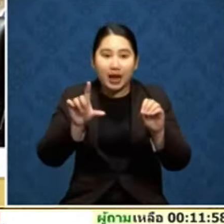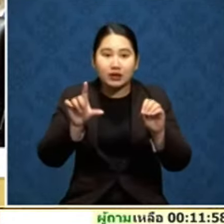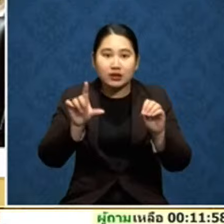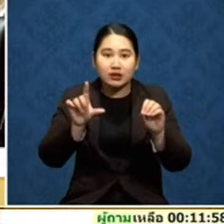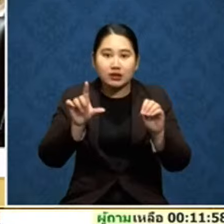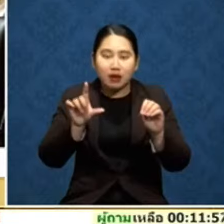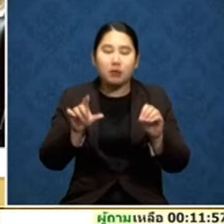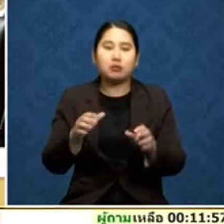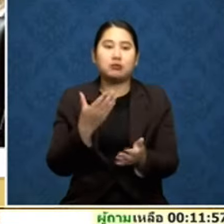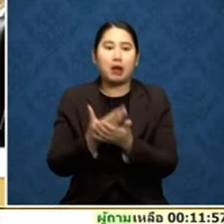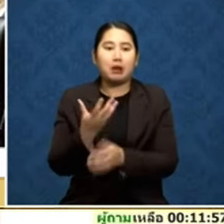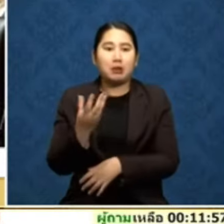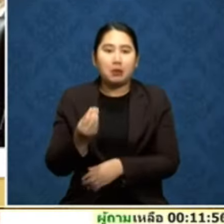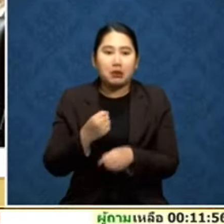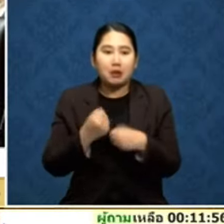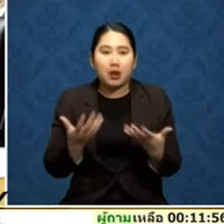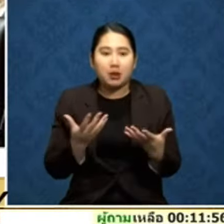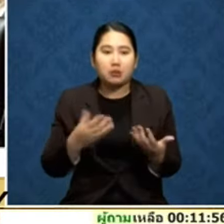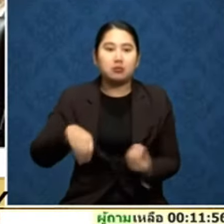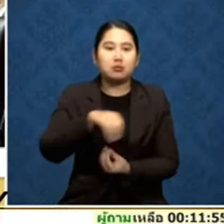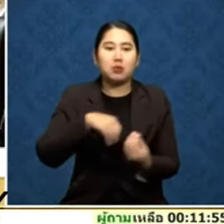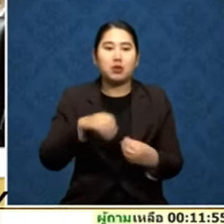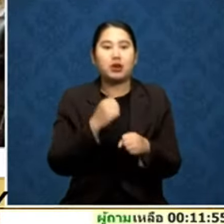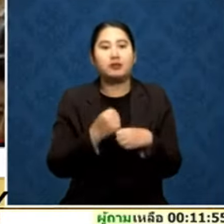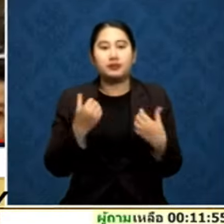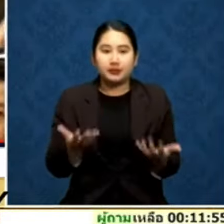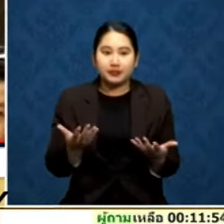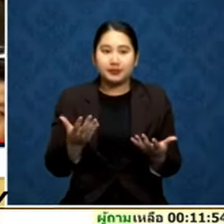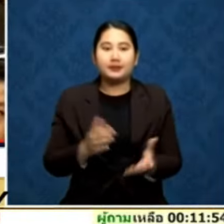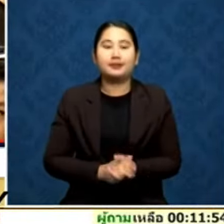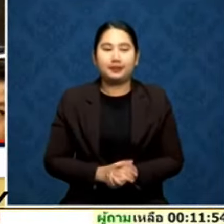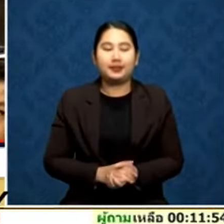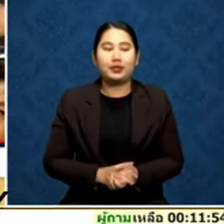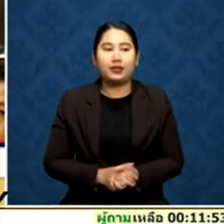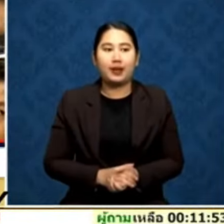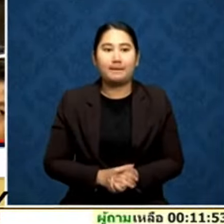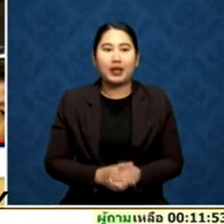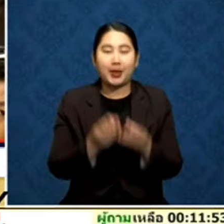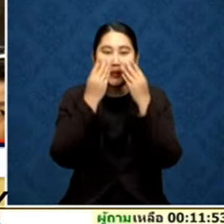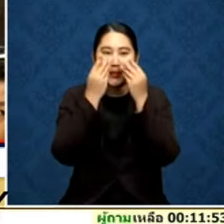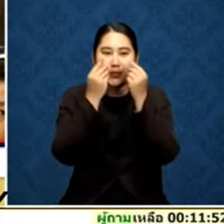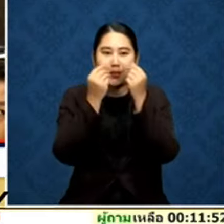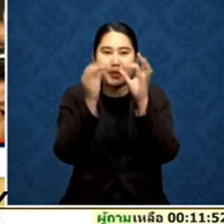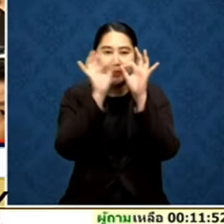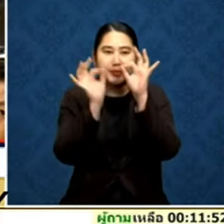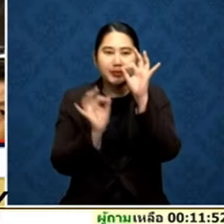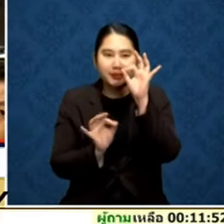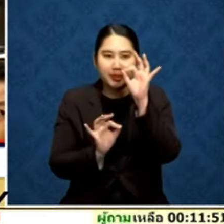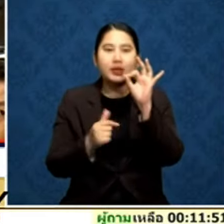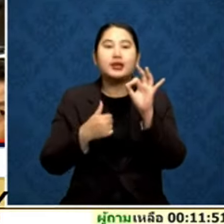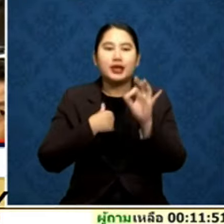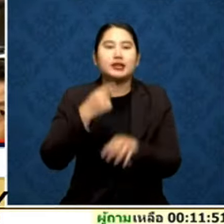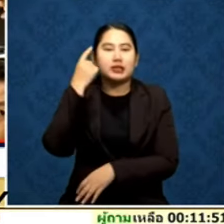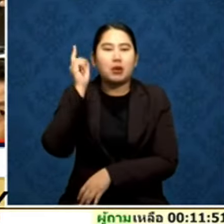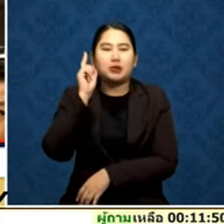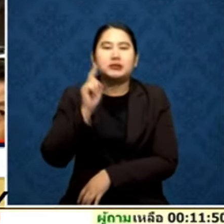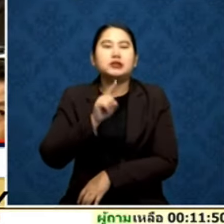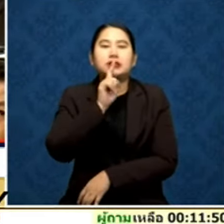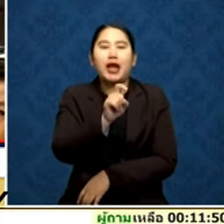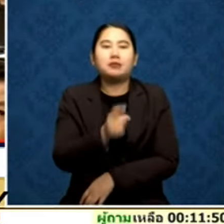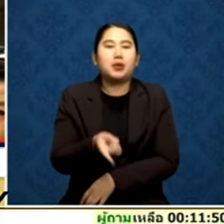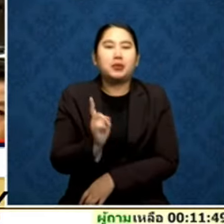าใช้นะคะหรือว่าจะไปใช้เงินคงคลังจริงๆในเรื่องของรายละเอียดพวกนี้นะคะดิฉันก็คิดว่าถามไปก็เท่านั้นเพรา